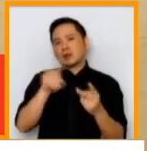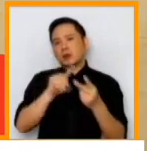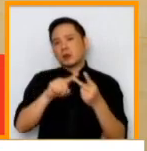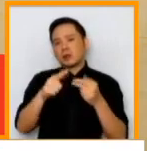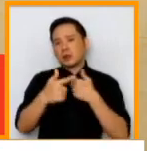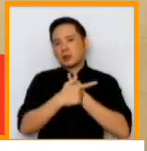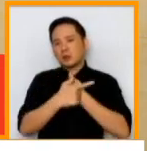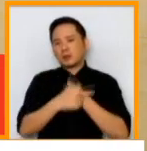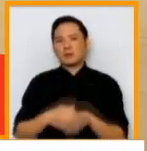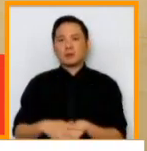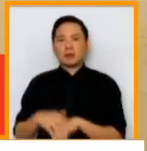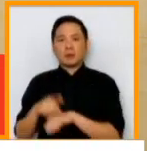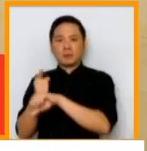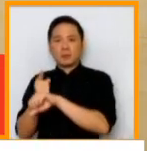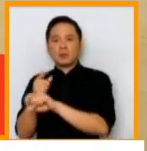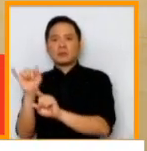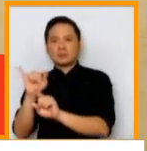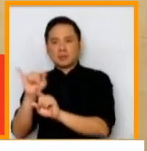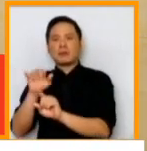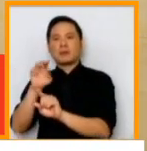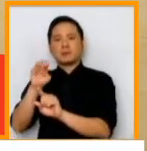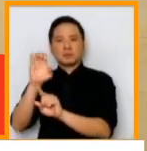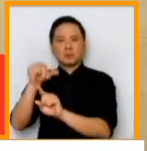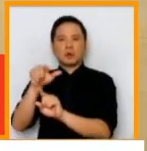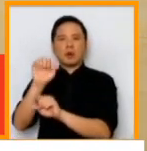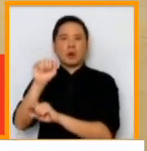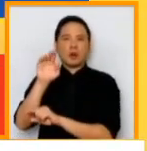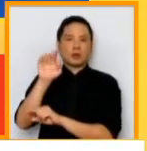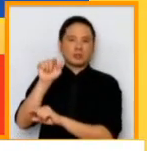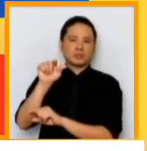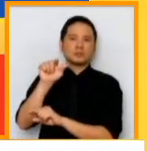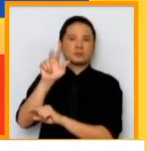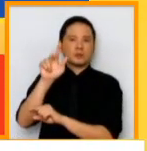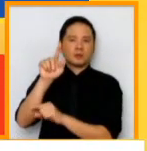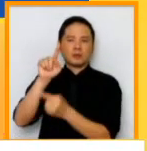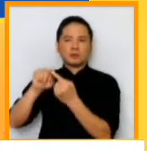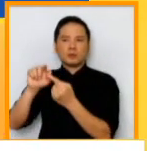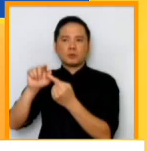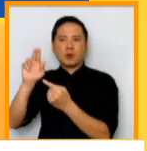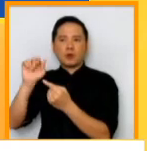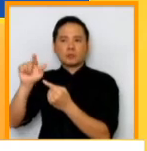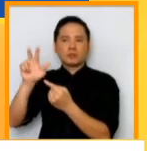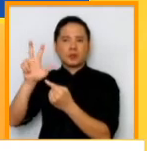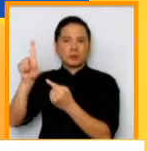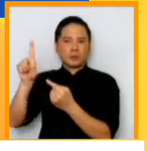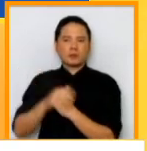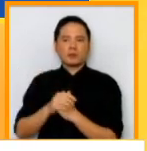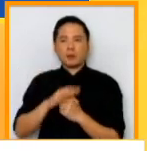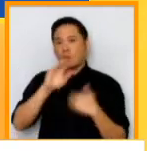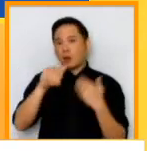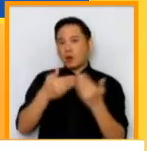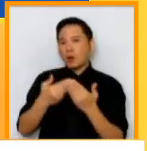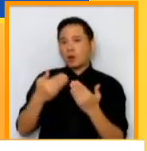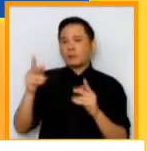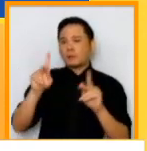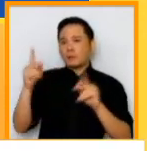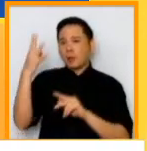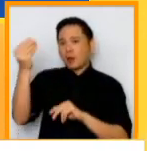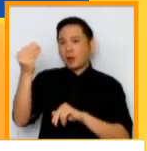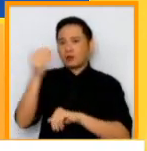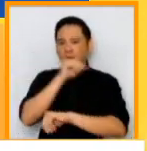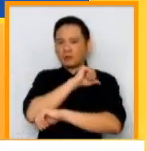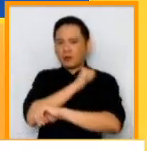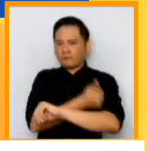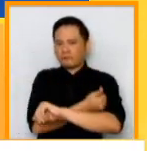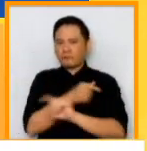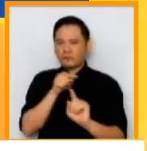simula August 23 hanggang August 31. Lahat po ng authorized persons outside of residence o APOR po pwede pa